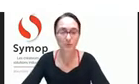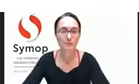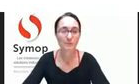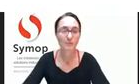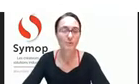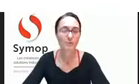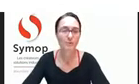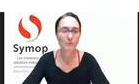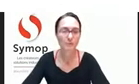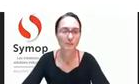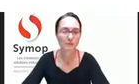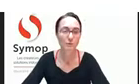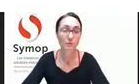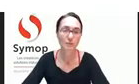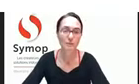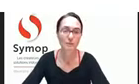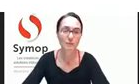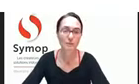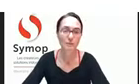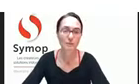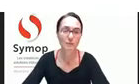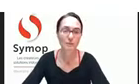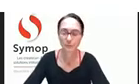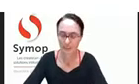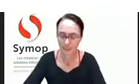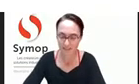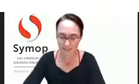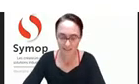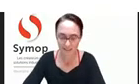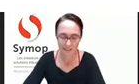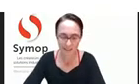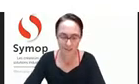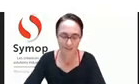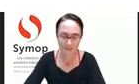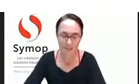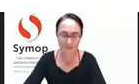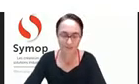en faisant appel aux experts du comité digital du CIMOP